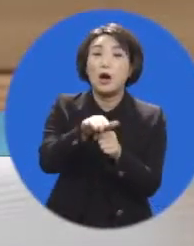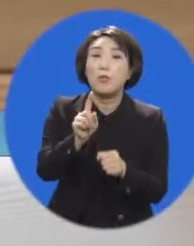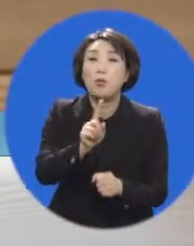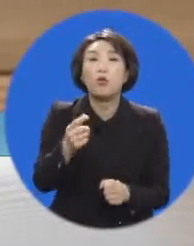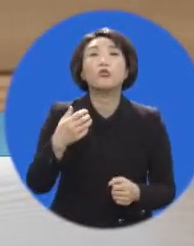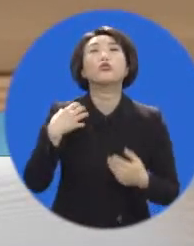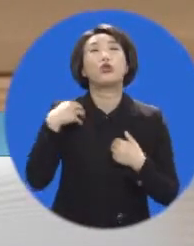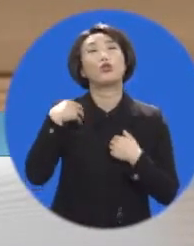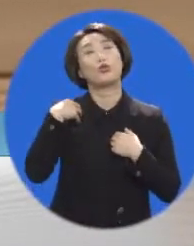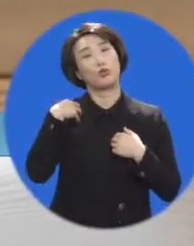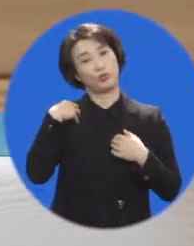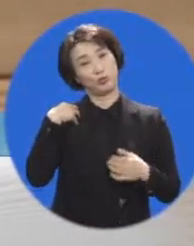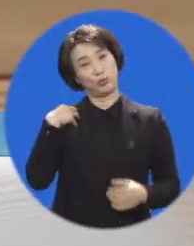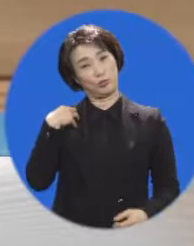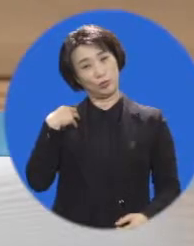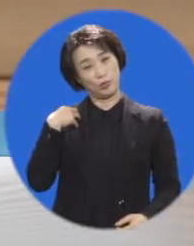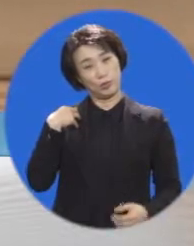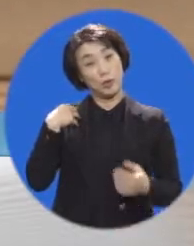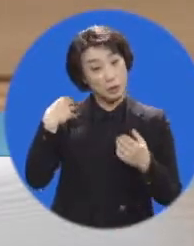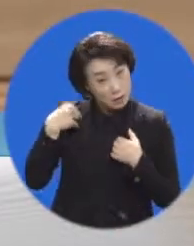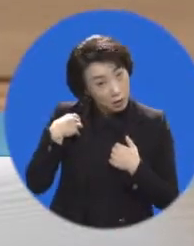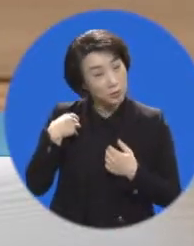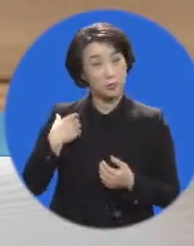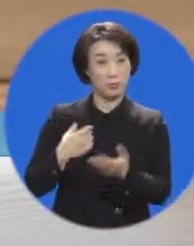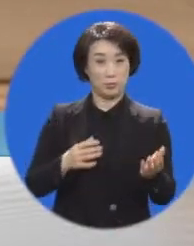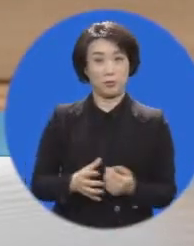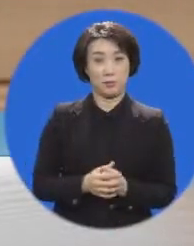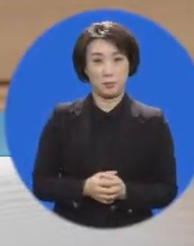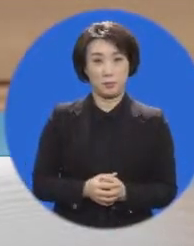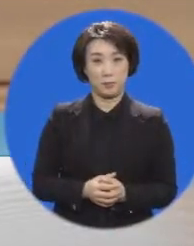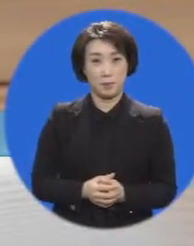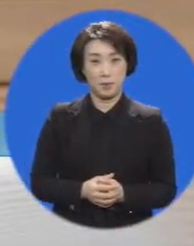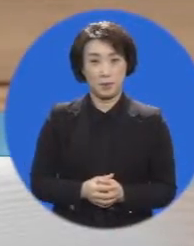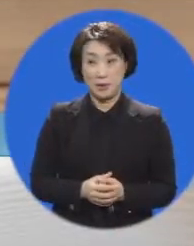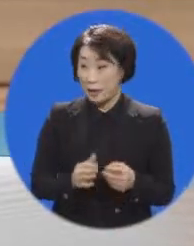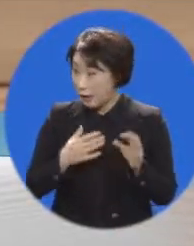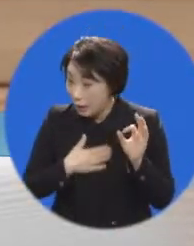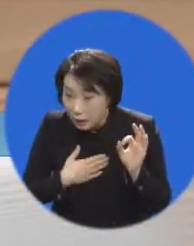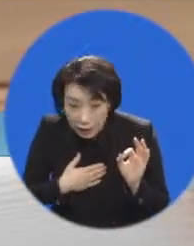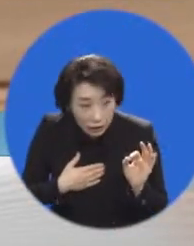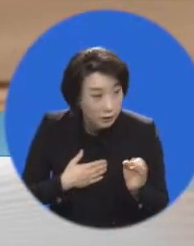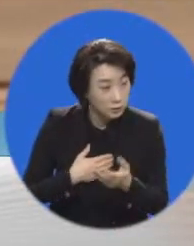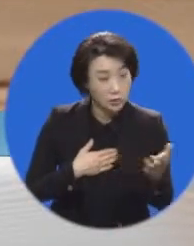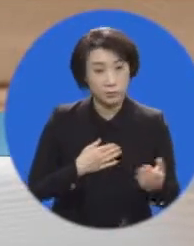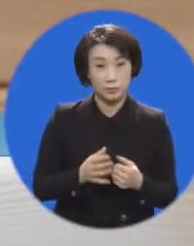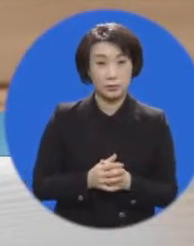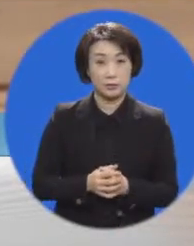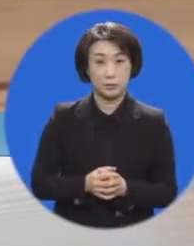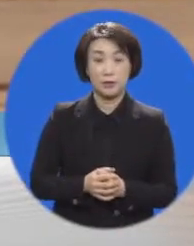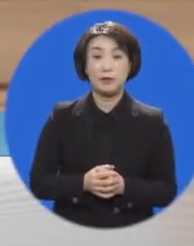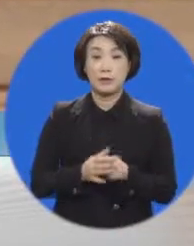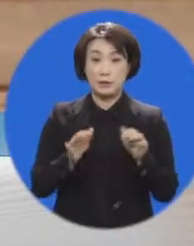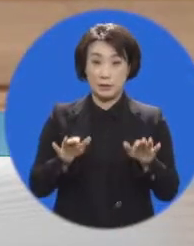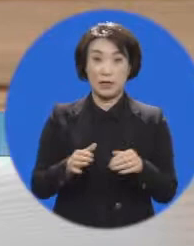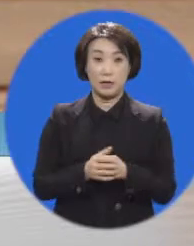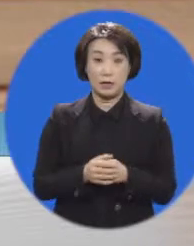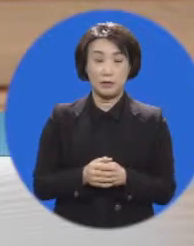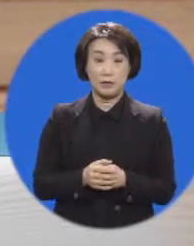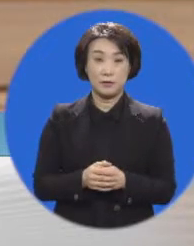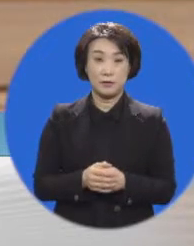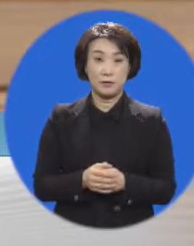책임을 짓는 거예요. 책임을 짓는 거. 이해가 됩니까? 자,